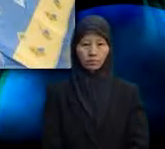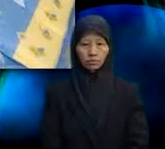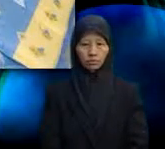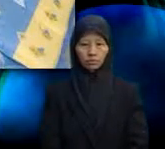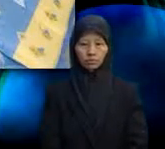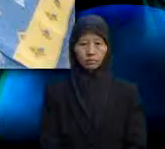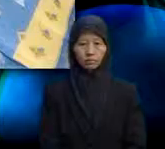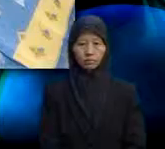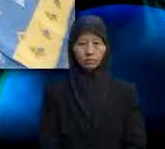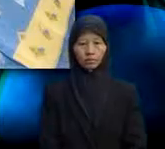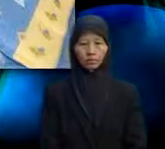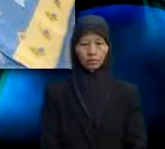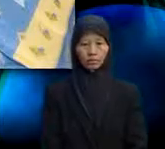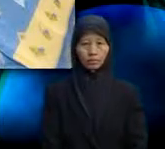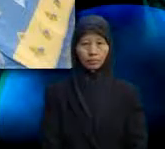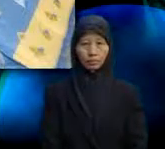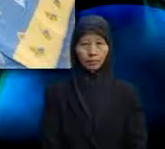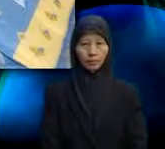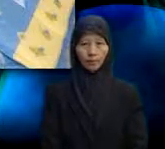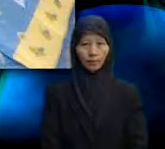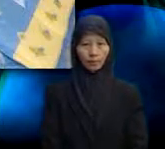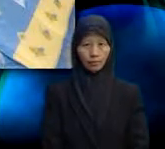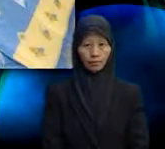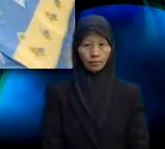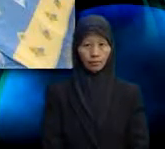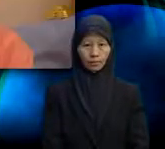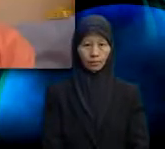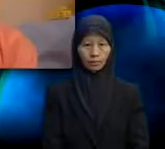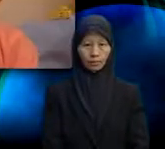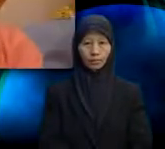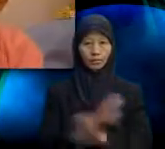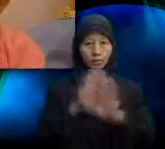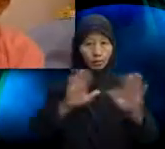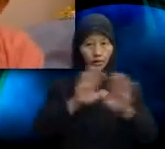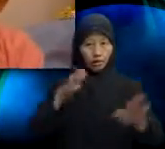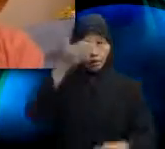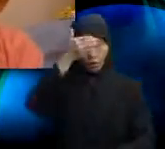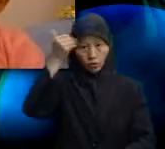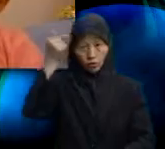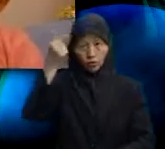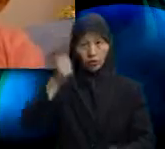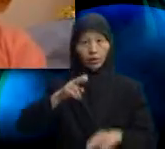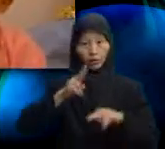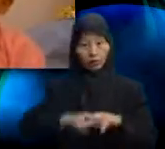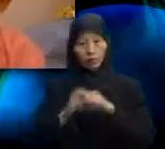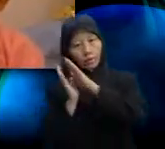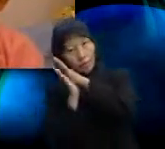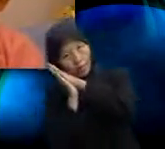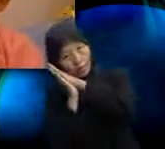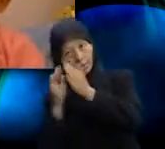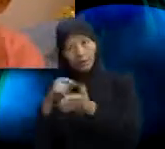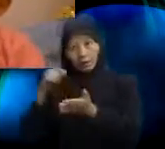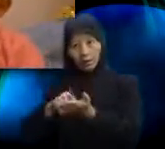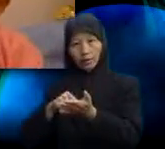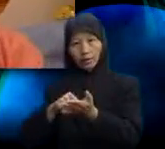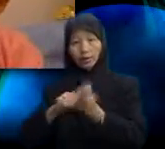Allahumma bismika ahya wa amut. Jangan lupa rakan-rakan, kedudukan baring seperti